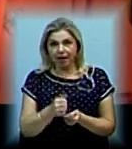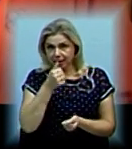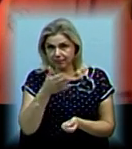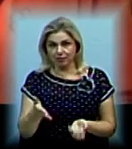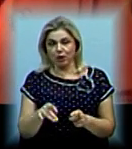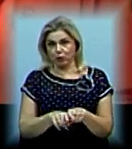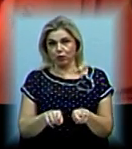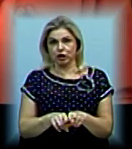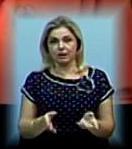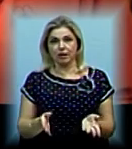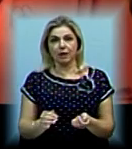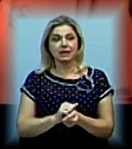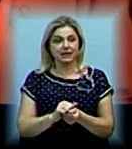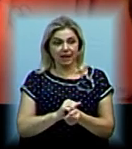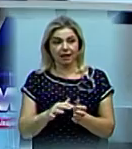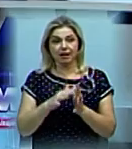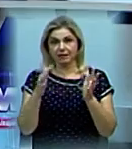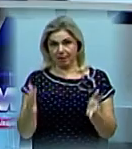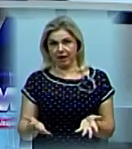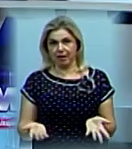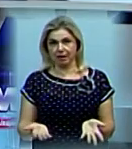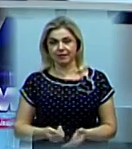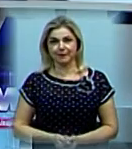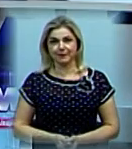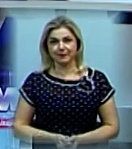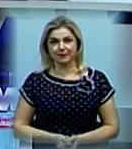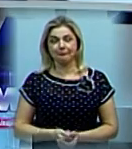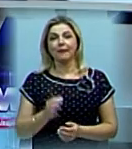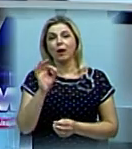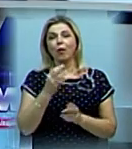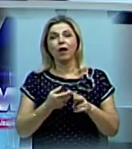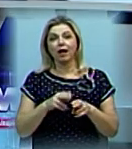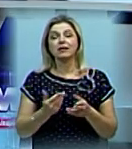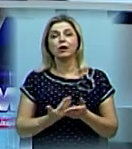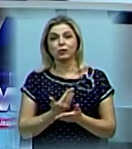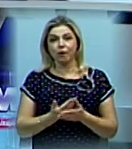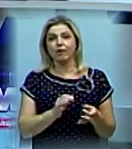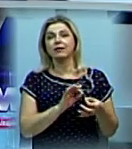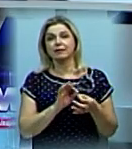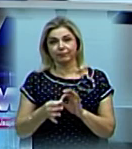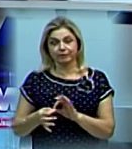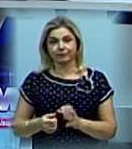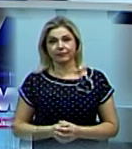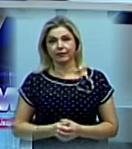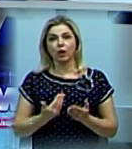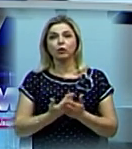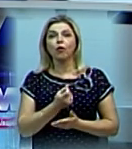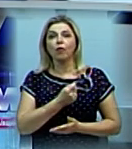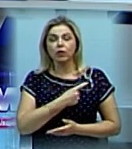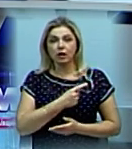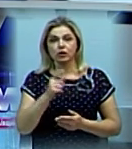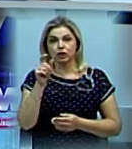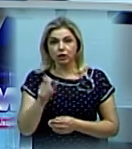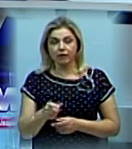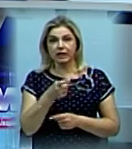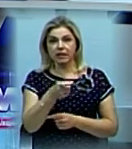то ж саме, стільки зібралося. Тож про ці та інші події більш докладно. В Новій Одесі чоловік стріляв